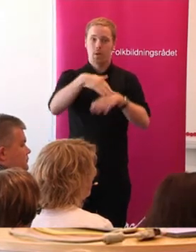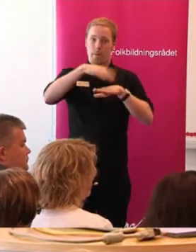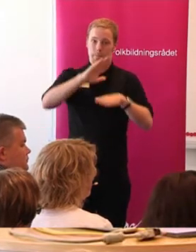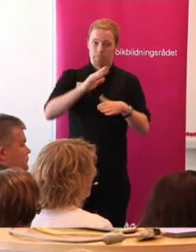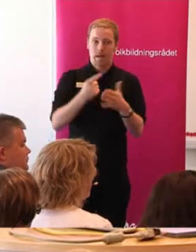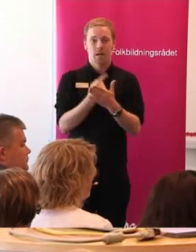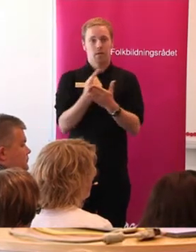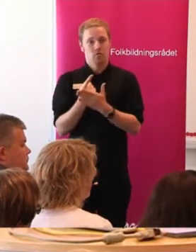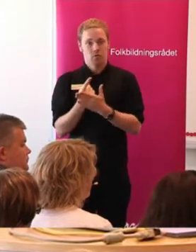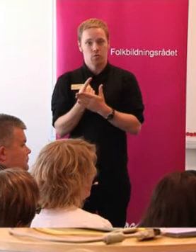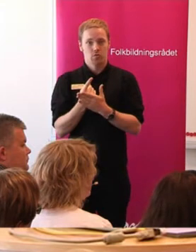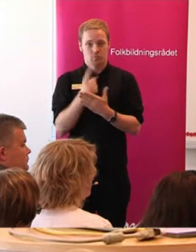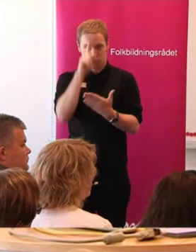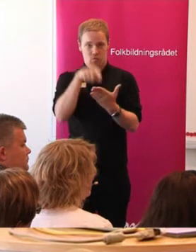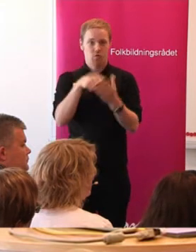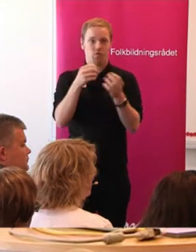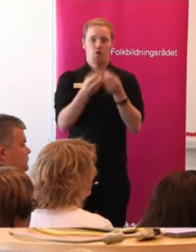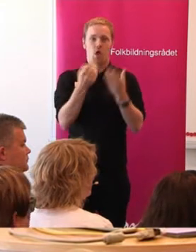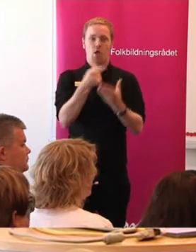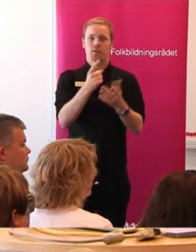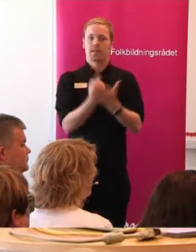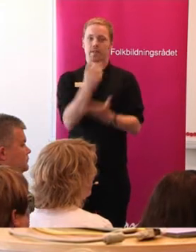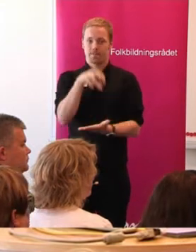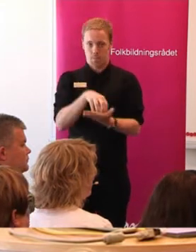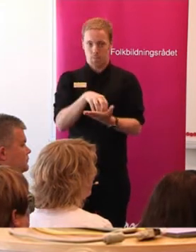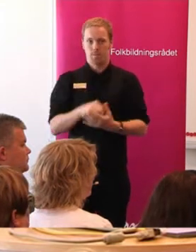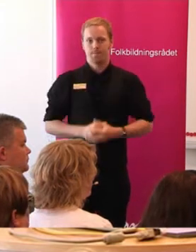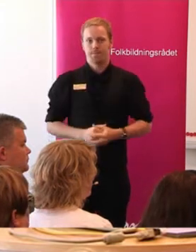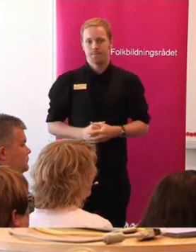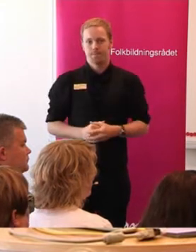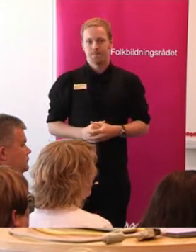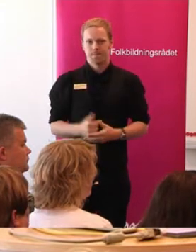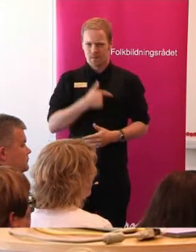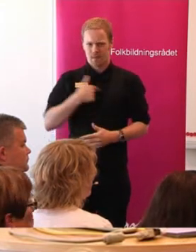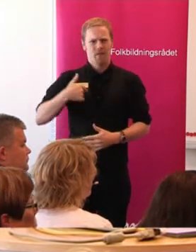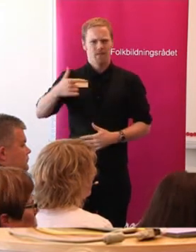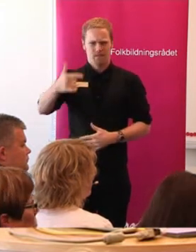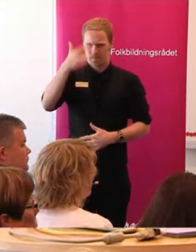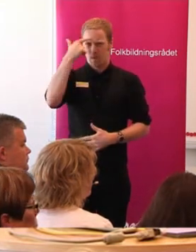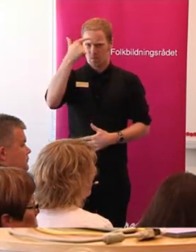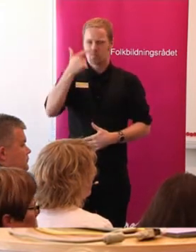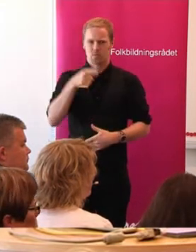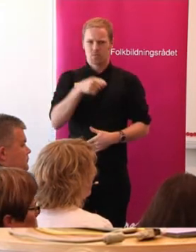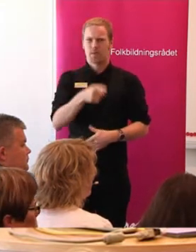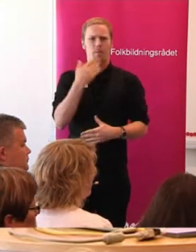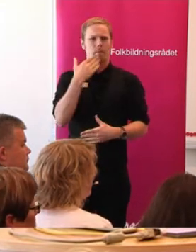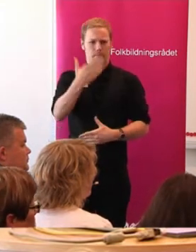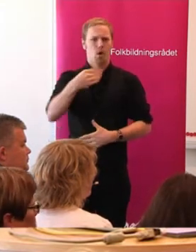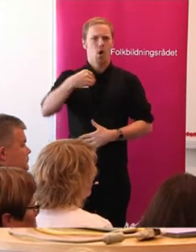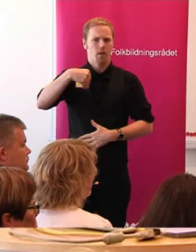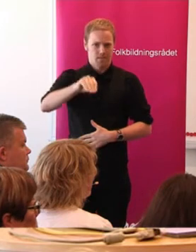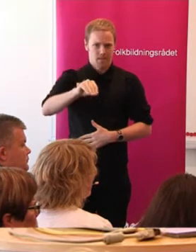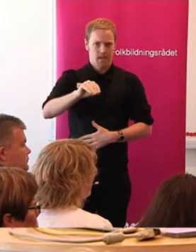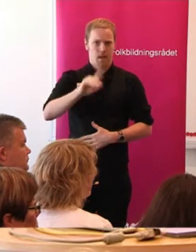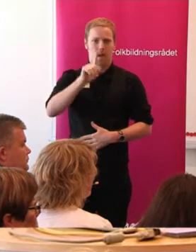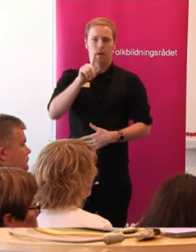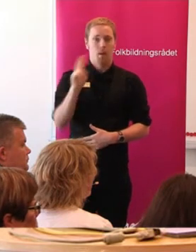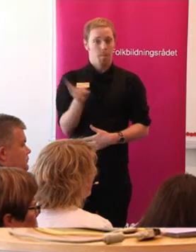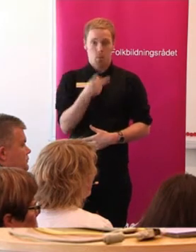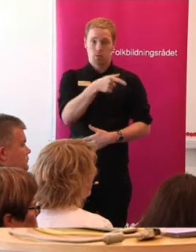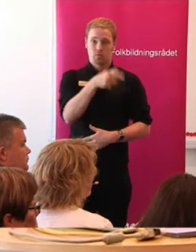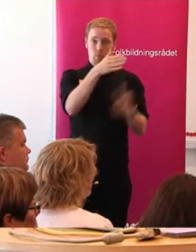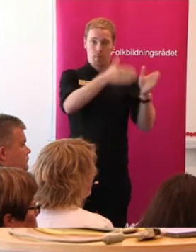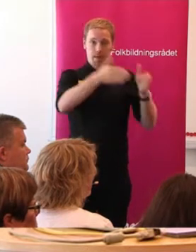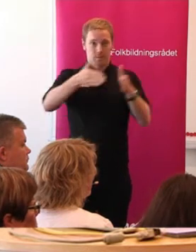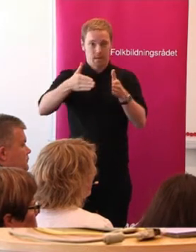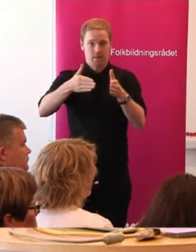att kunna lösa det här. Vi är övertygade om att det är en jättebra investering både för individerna och för samhället.